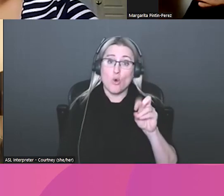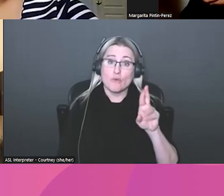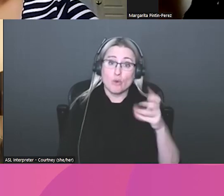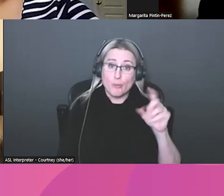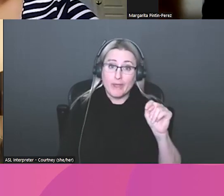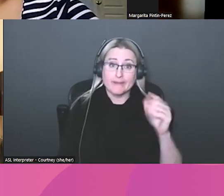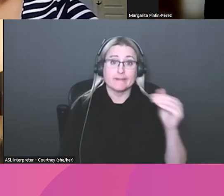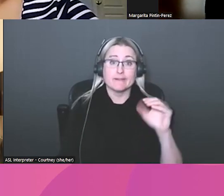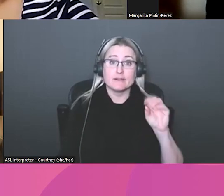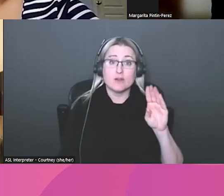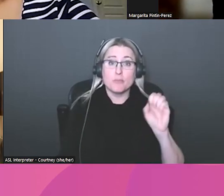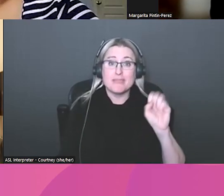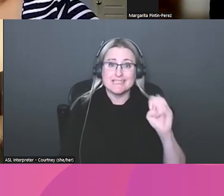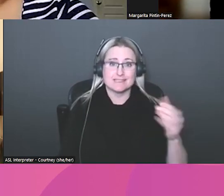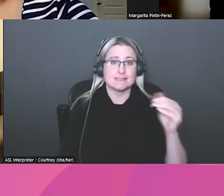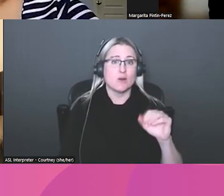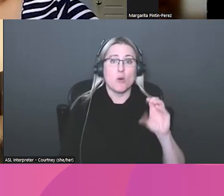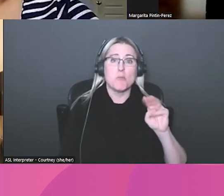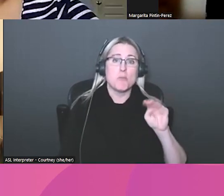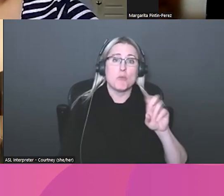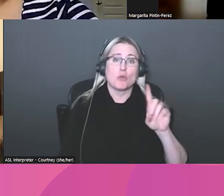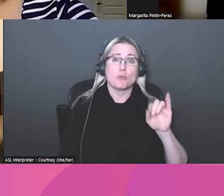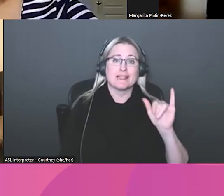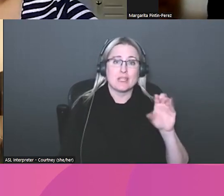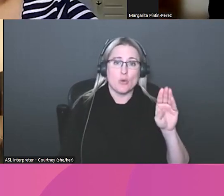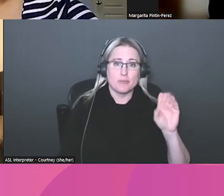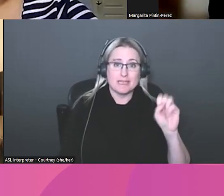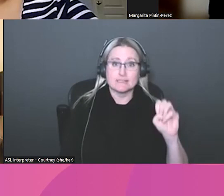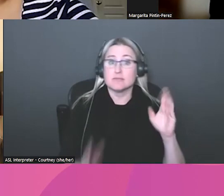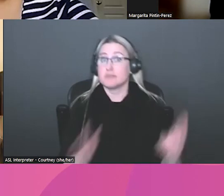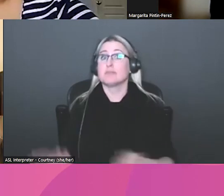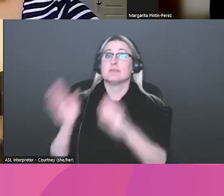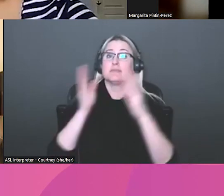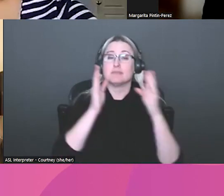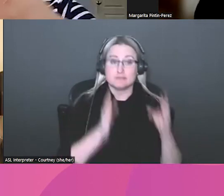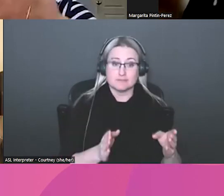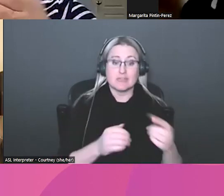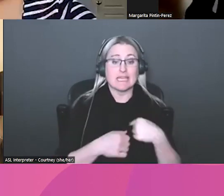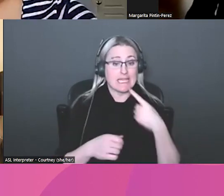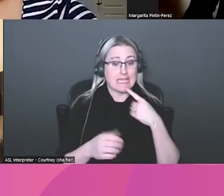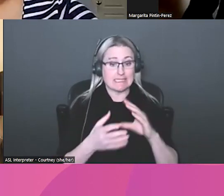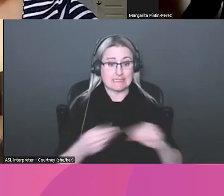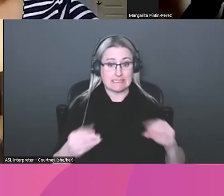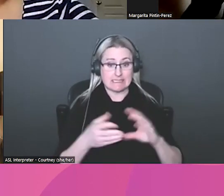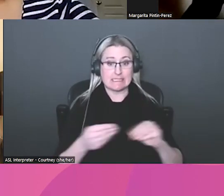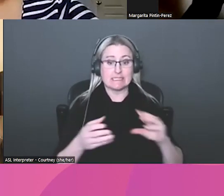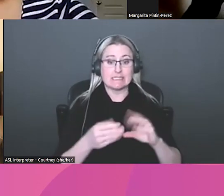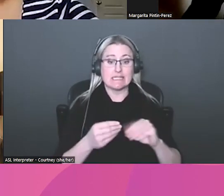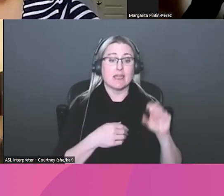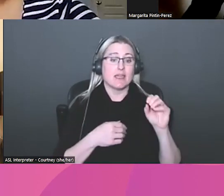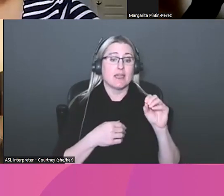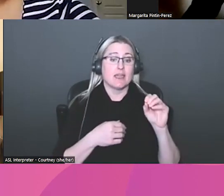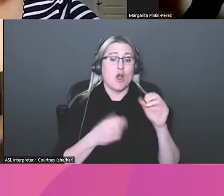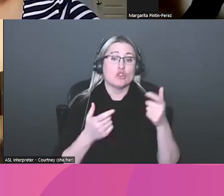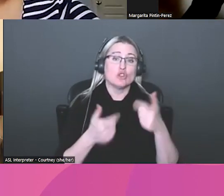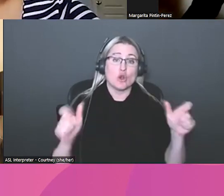surpoids, obèse, obésité morbide. Les tailles plus importantes, la